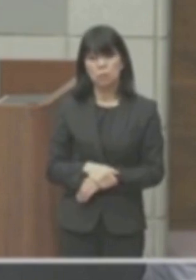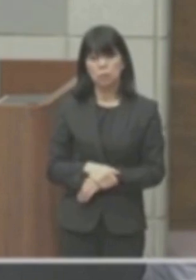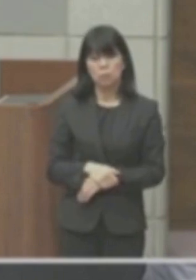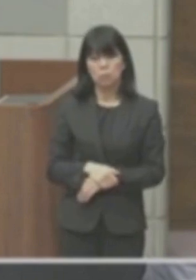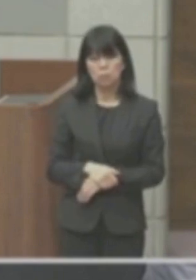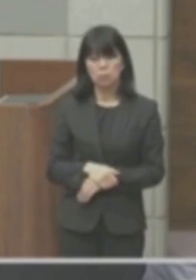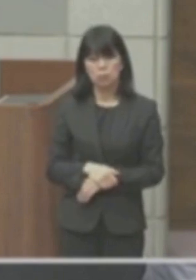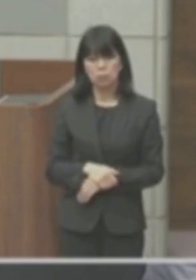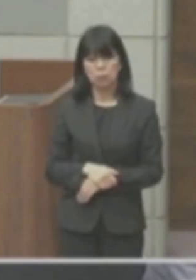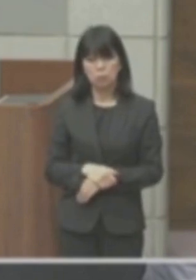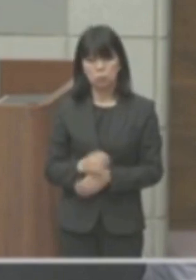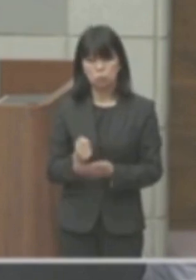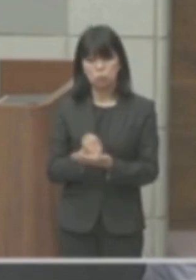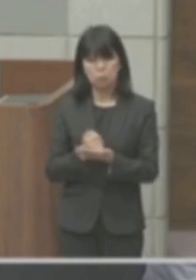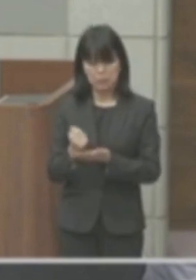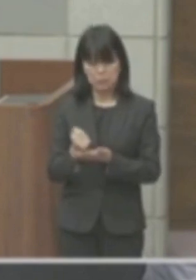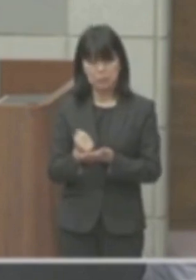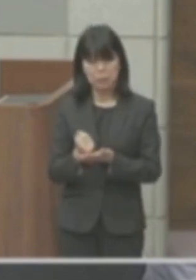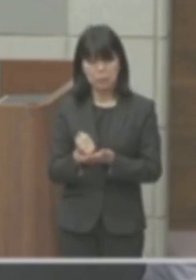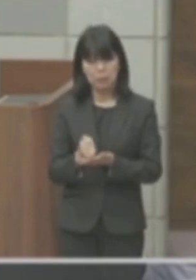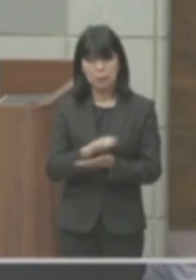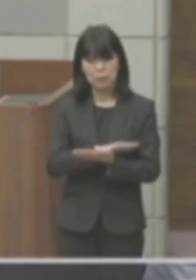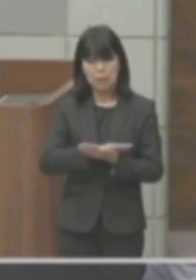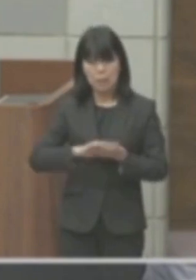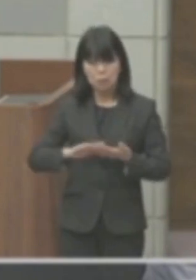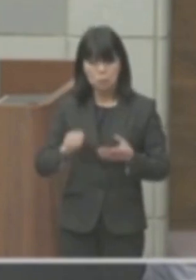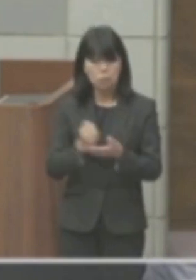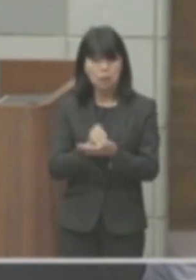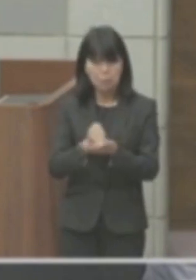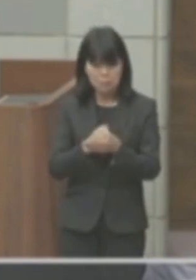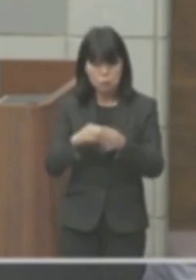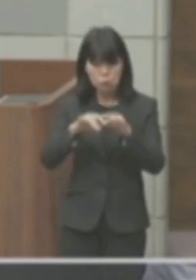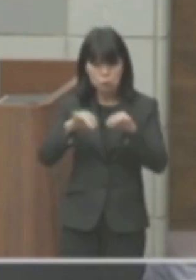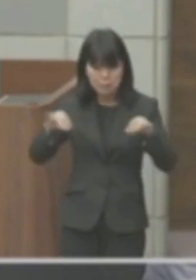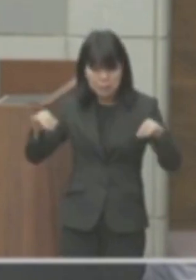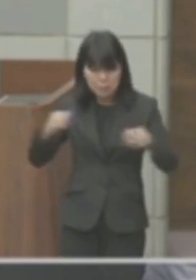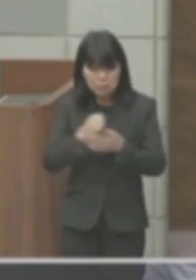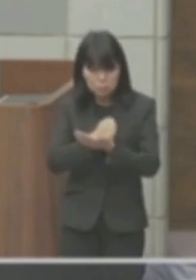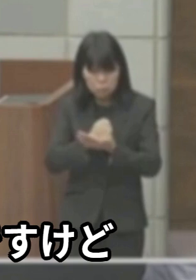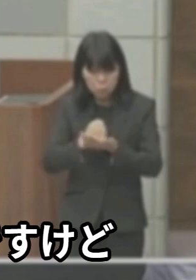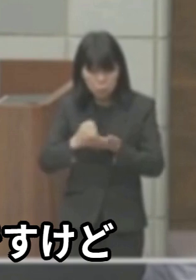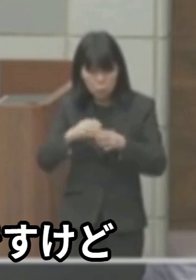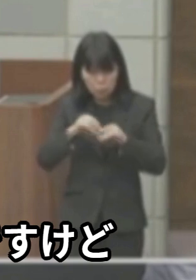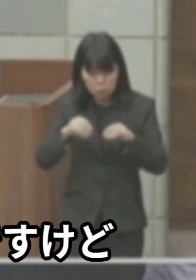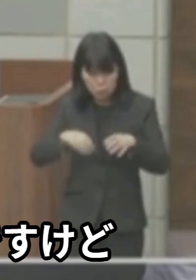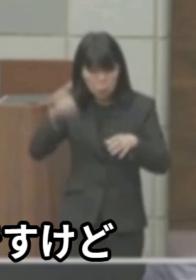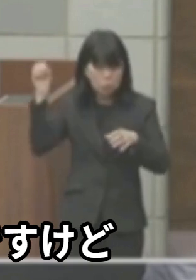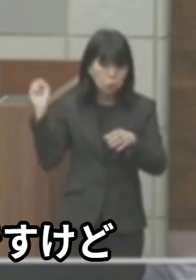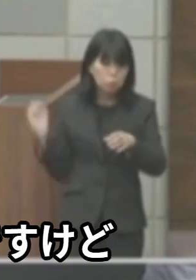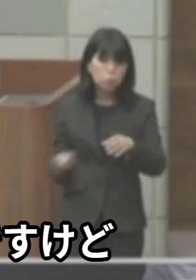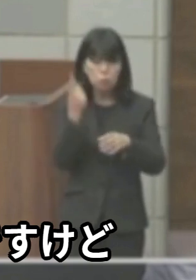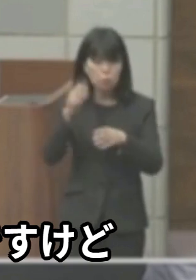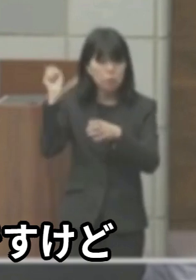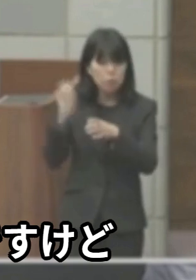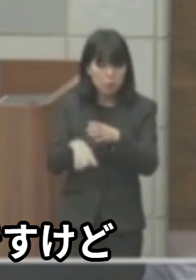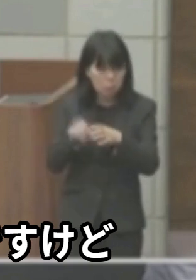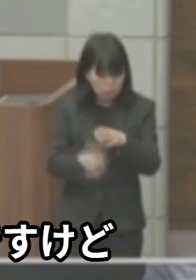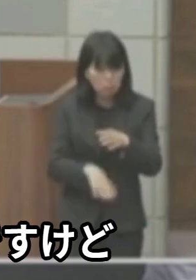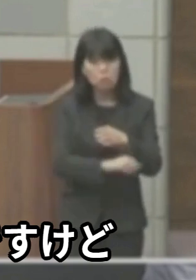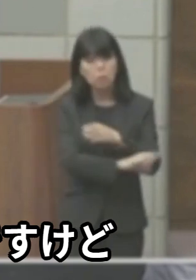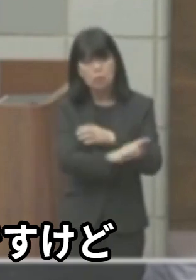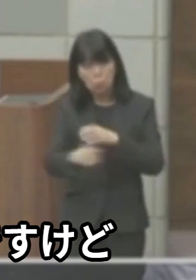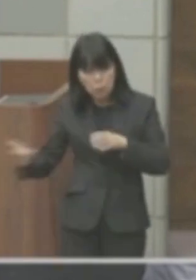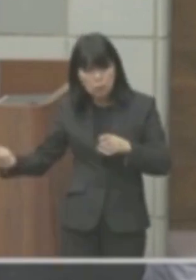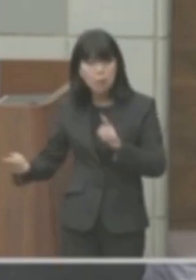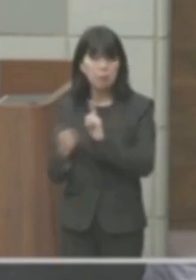性炭を投入する、急遽粉末の活性炭を投入する、いろんな対策を講じてこられたと思うんですけ